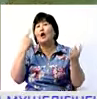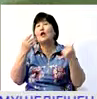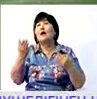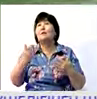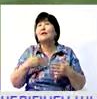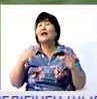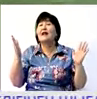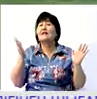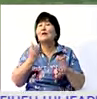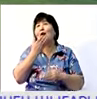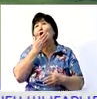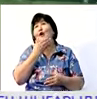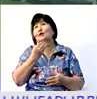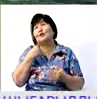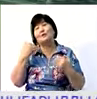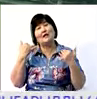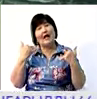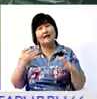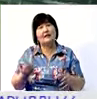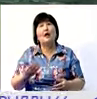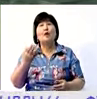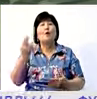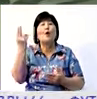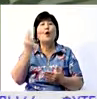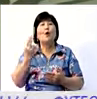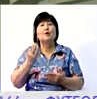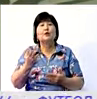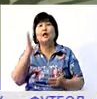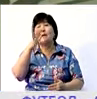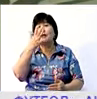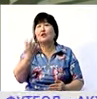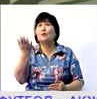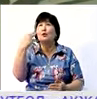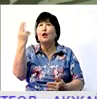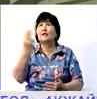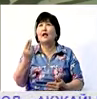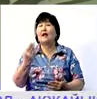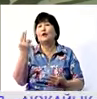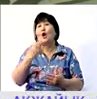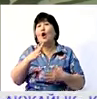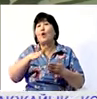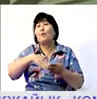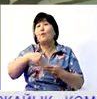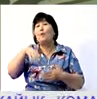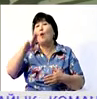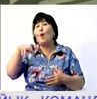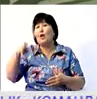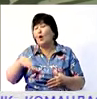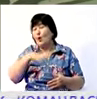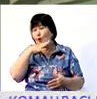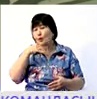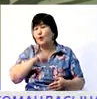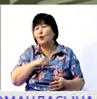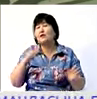бізді табиғаттың сұлығымен тамсандырды. Бұл сурет 5 жыл бұрын салынған суретім, майлы бояу. Көбінесе